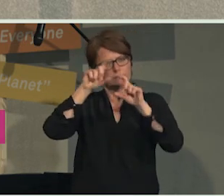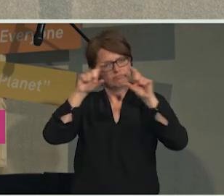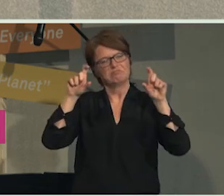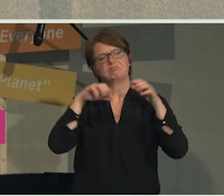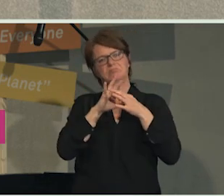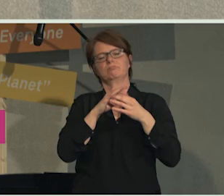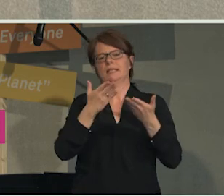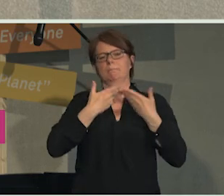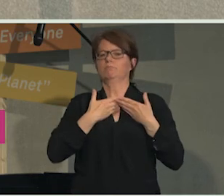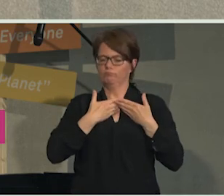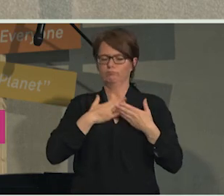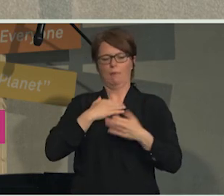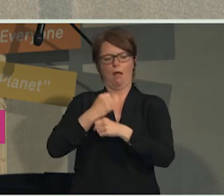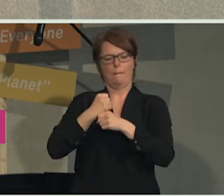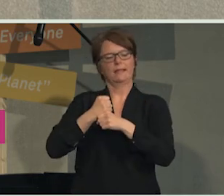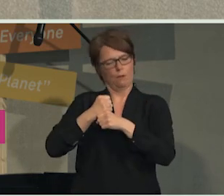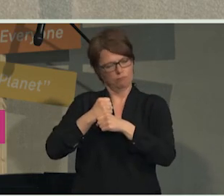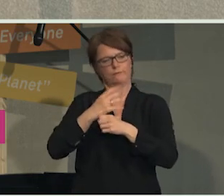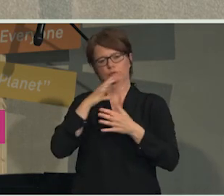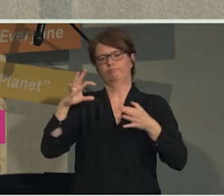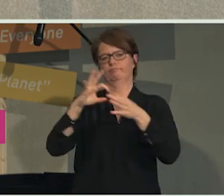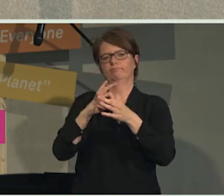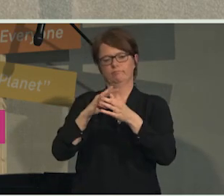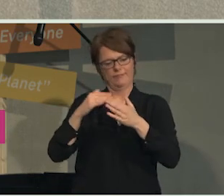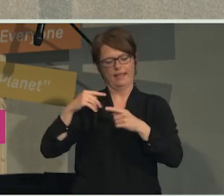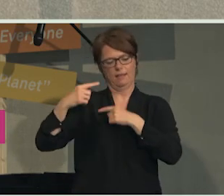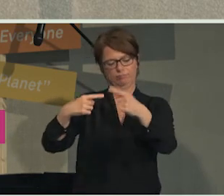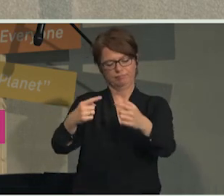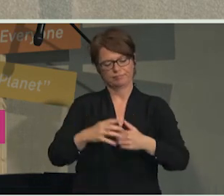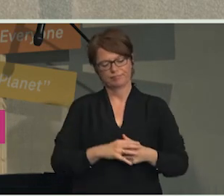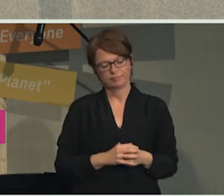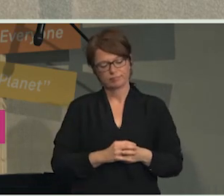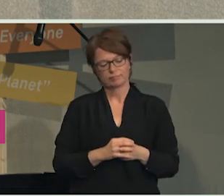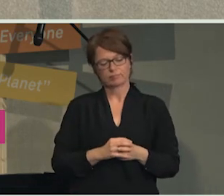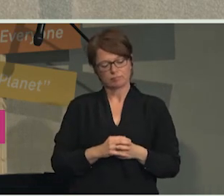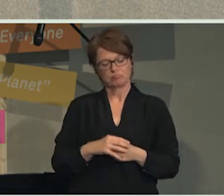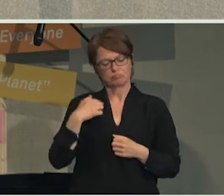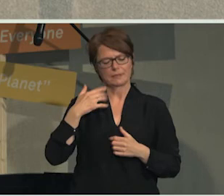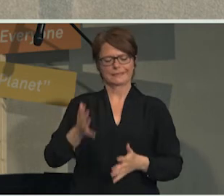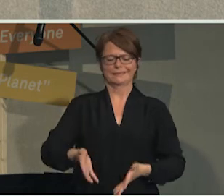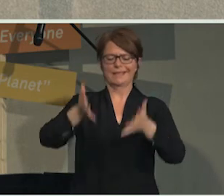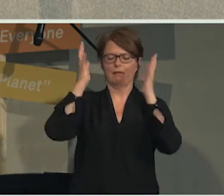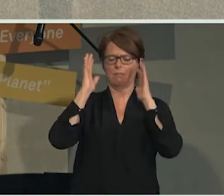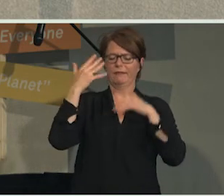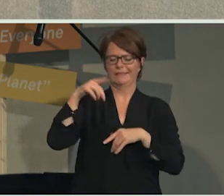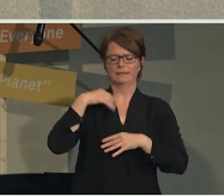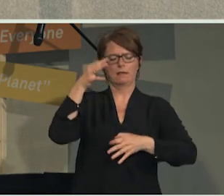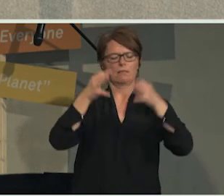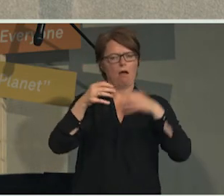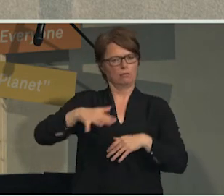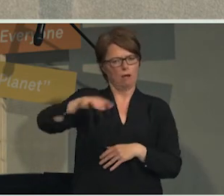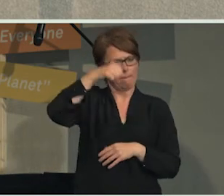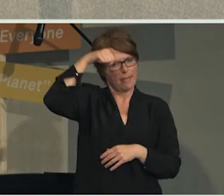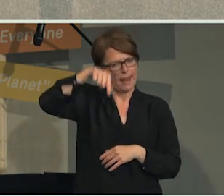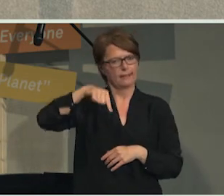Theater in Berlin begonnen habe. In Bezug auf meine Kontexte, nämlich dem postmigrantischen Theater,